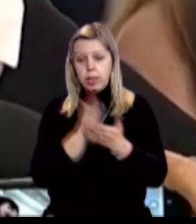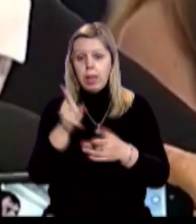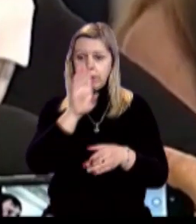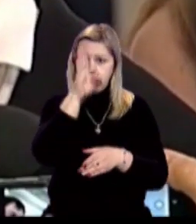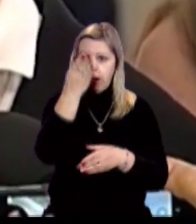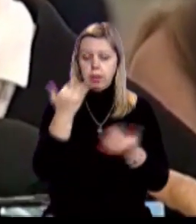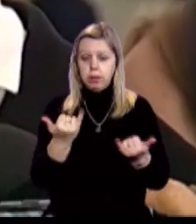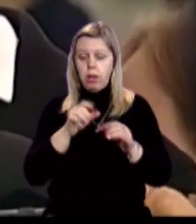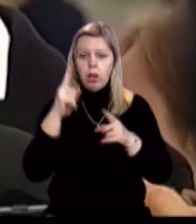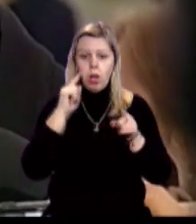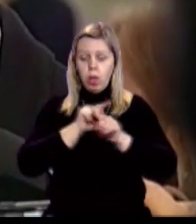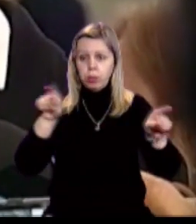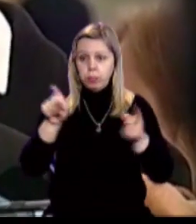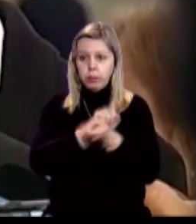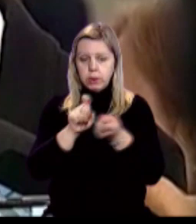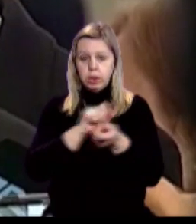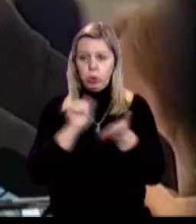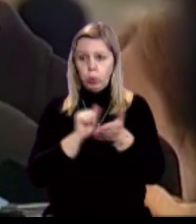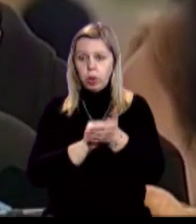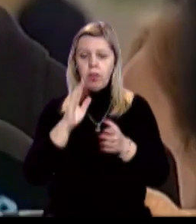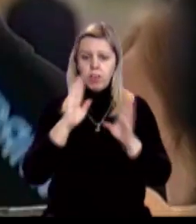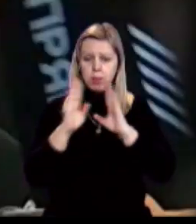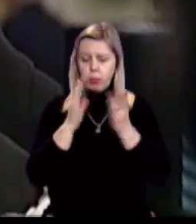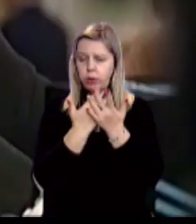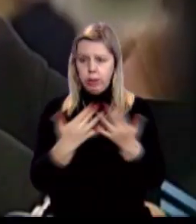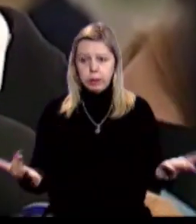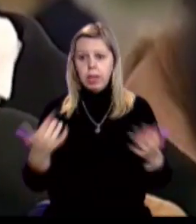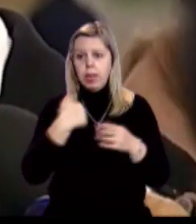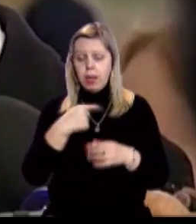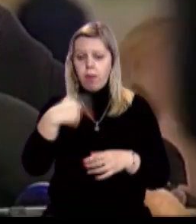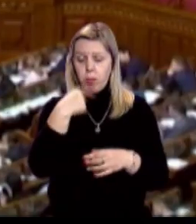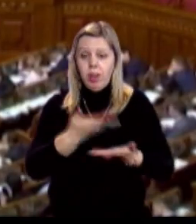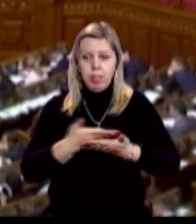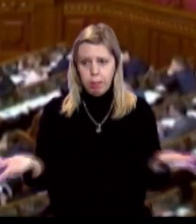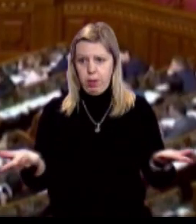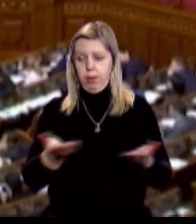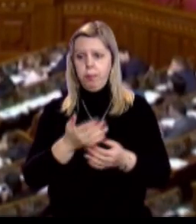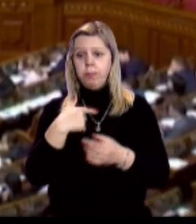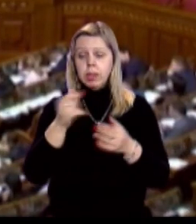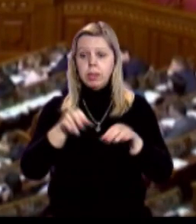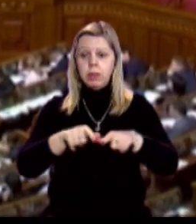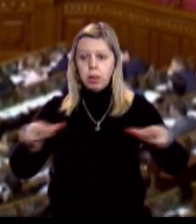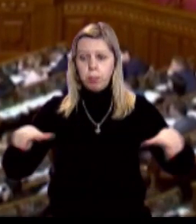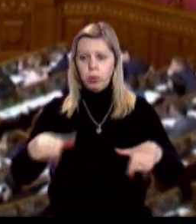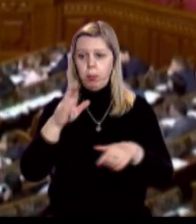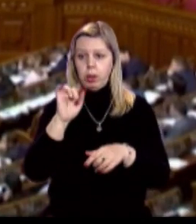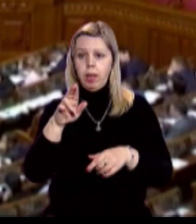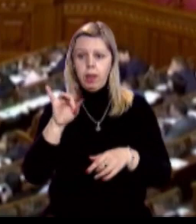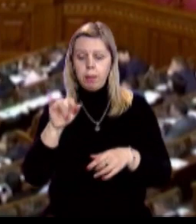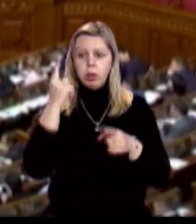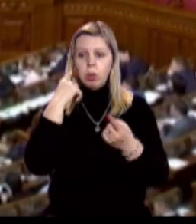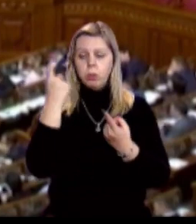зрада, яку зараз розповсюджують в ЗМІ, в Фейсбуці і таке інше. І я вам кажу, немає. Із трибуни нардеп Богдан Яременко